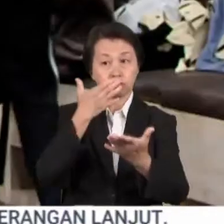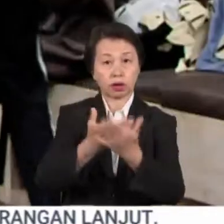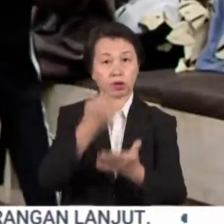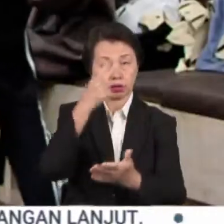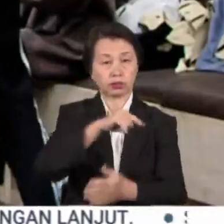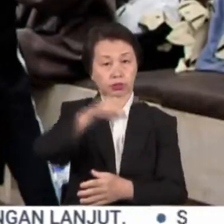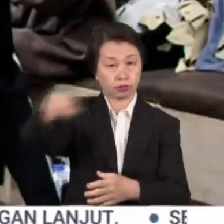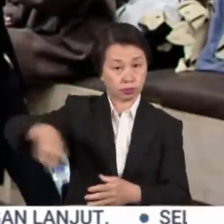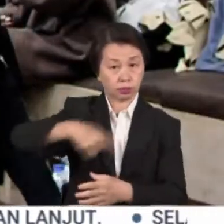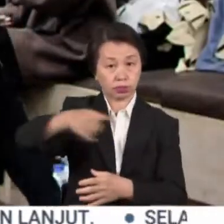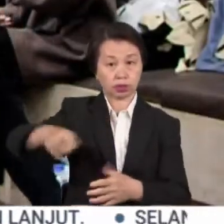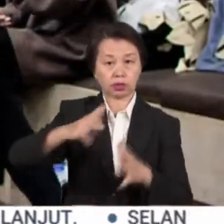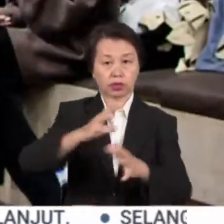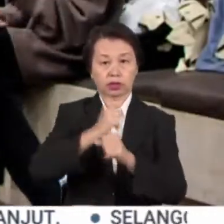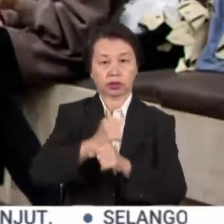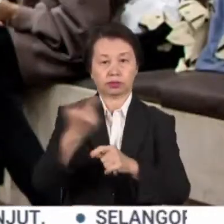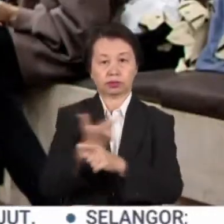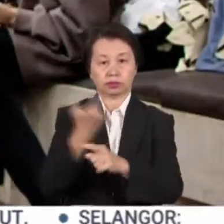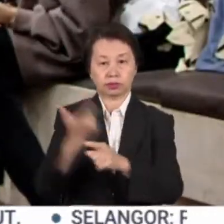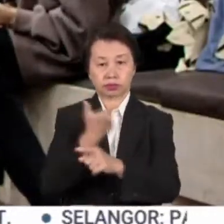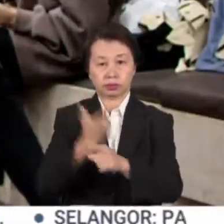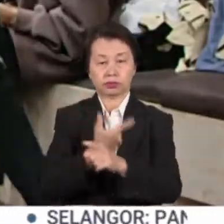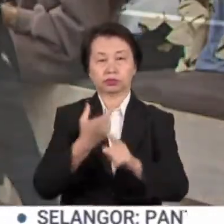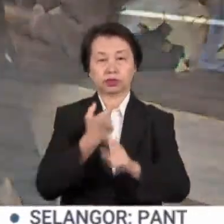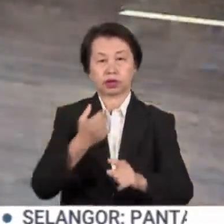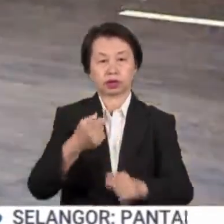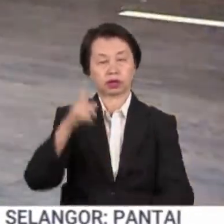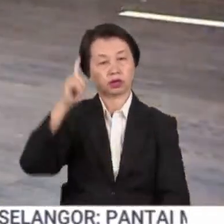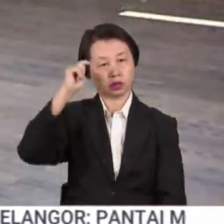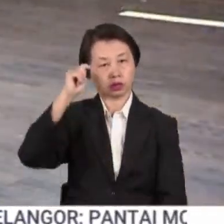mereka dapat praktikal selain daripada teori.